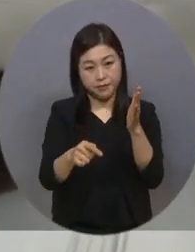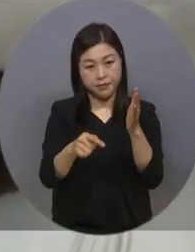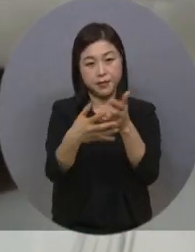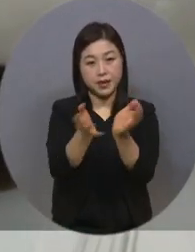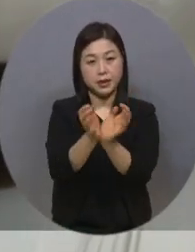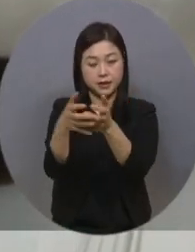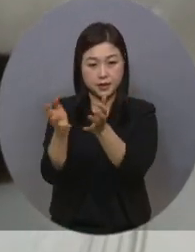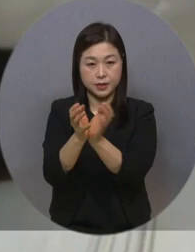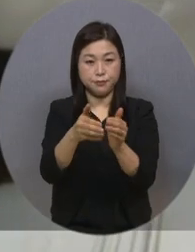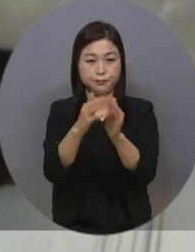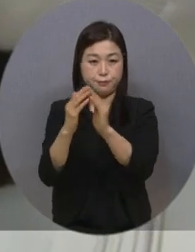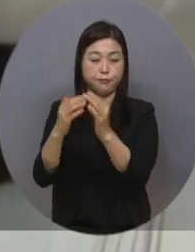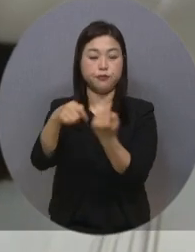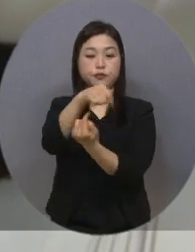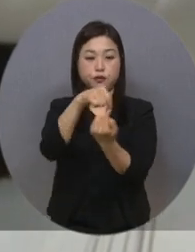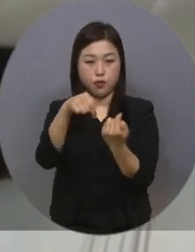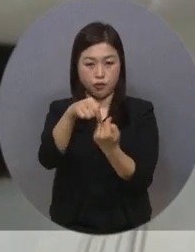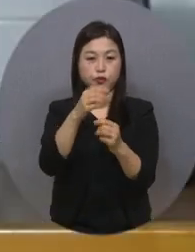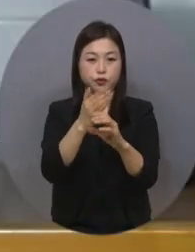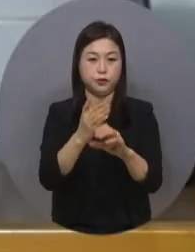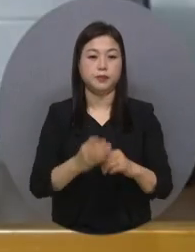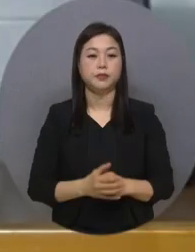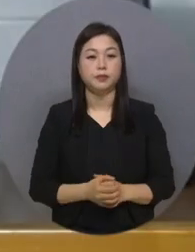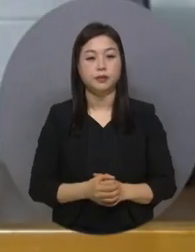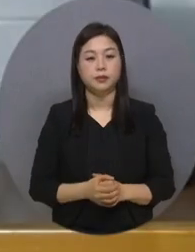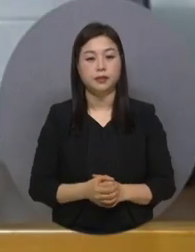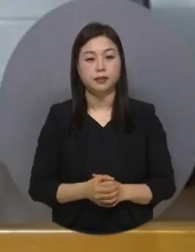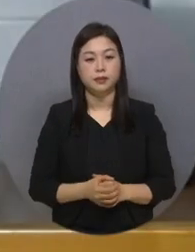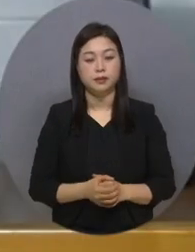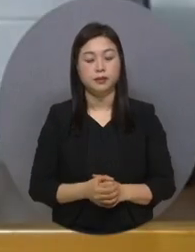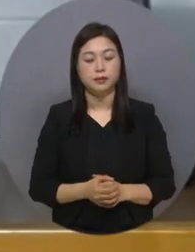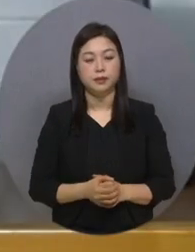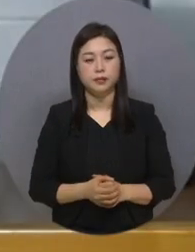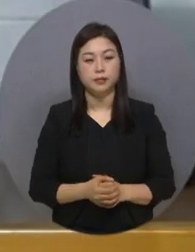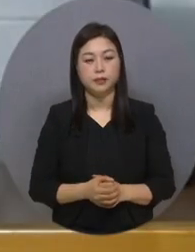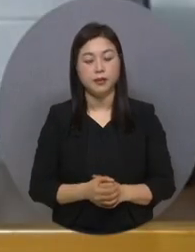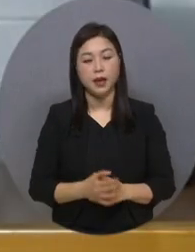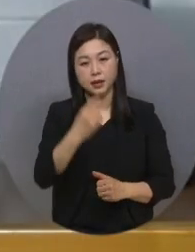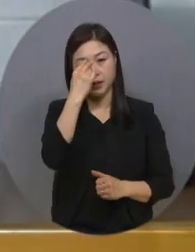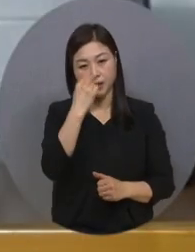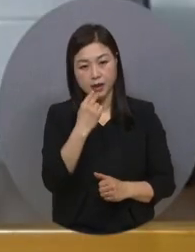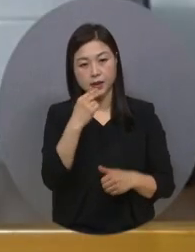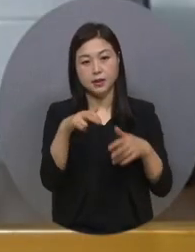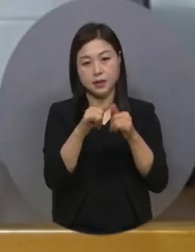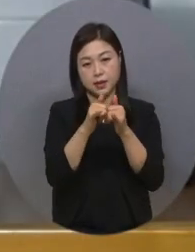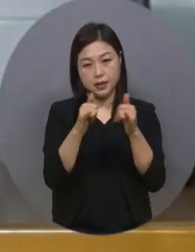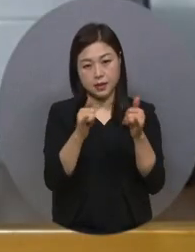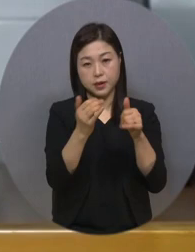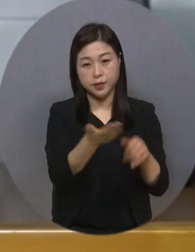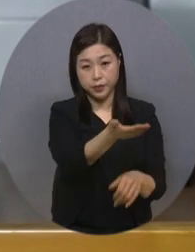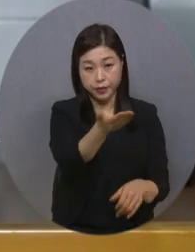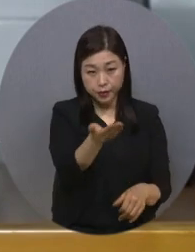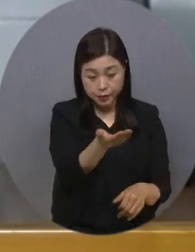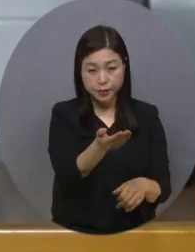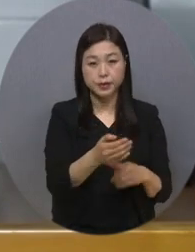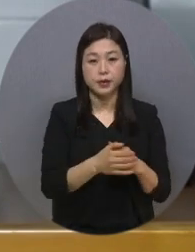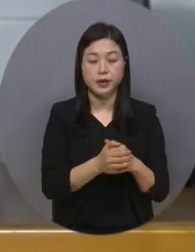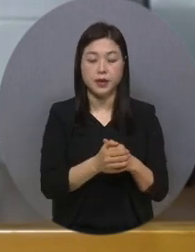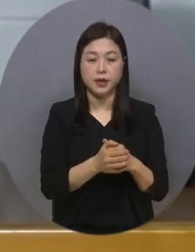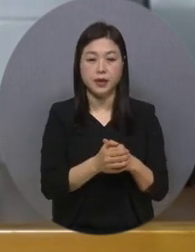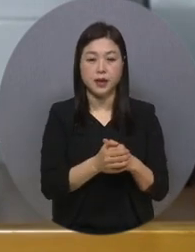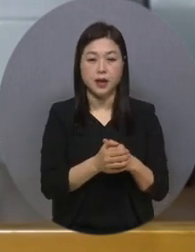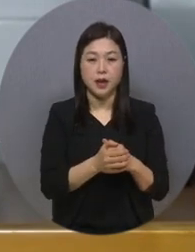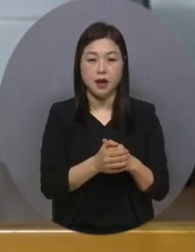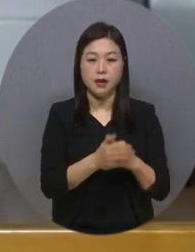조직하고 운영하고 있는데 이런 기회를 통해서 우리 전 시각장애인 여러분들이 가까운